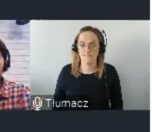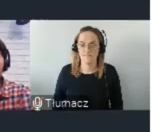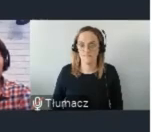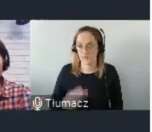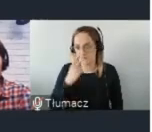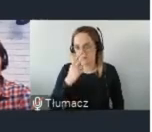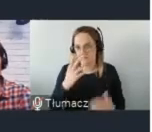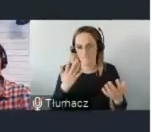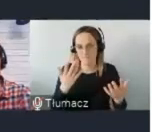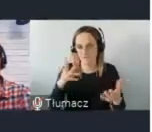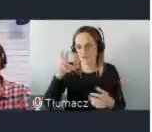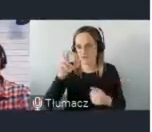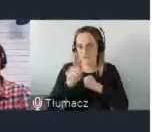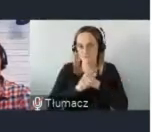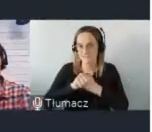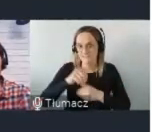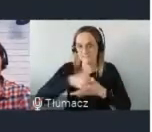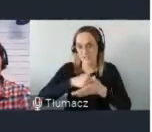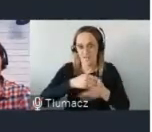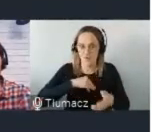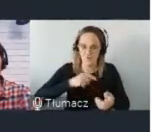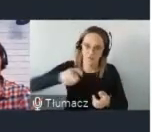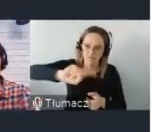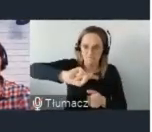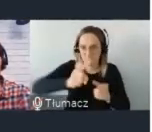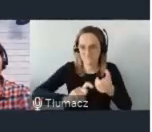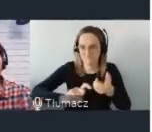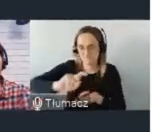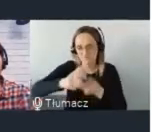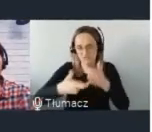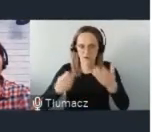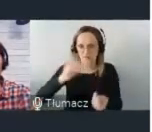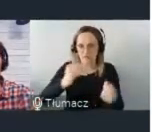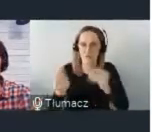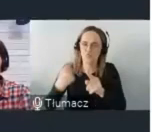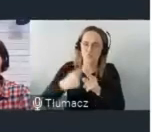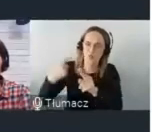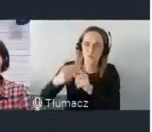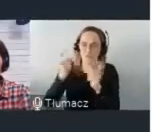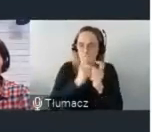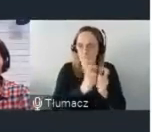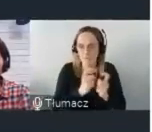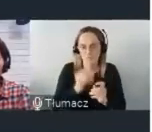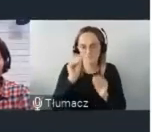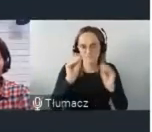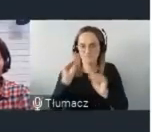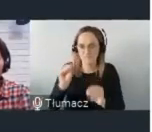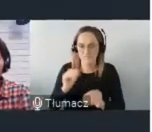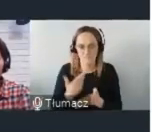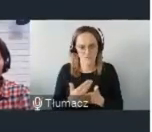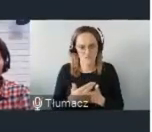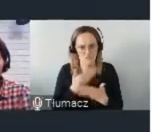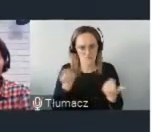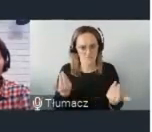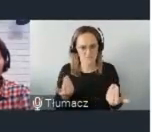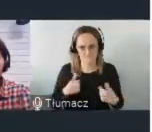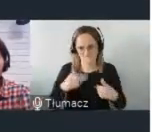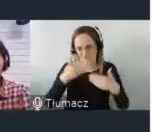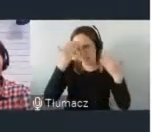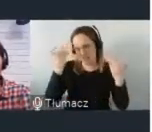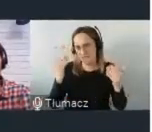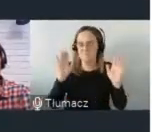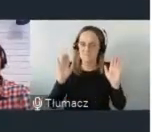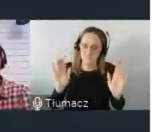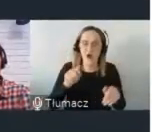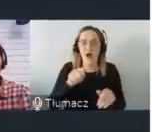ładnie 360 stopni się zachowuje. Można to obracać, dostawiać tutaj dodatkowe punkty. Czemu akurat tutaj nie wstawili nic, nie wiem, ale